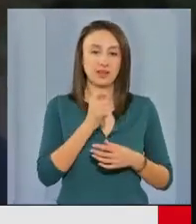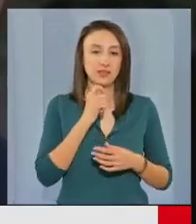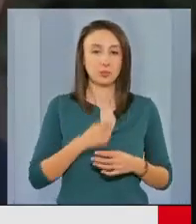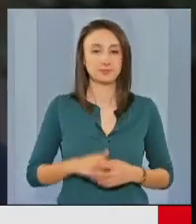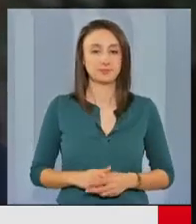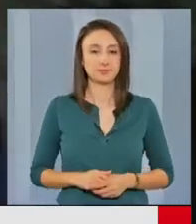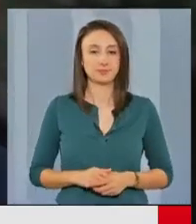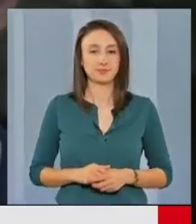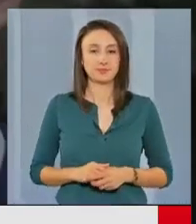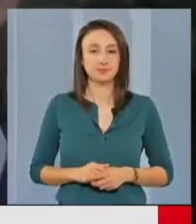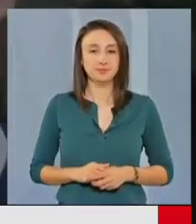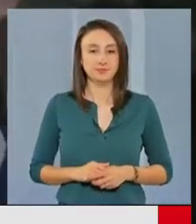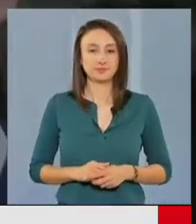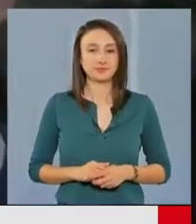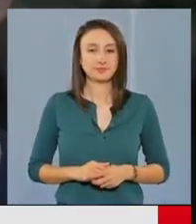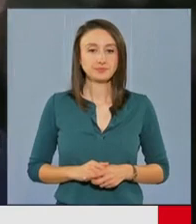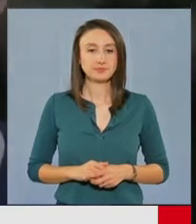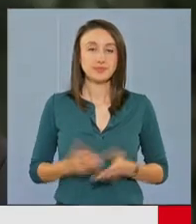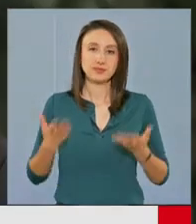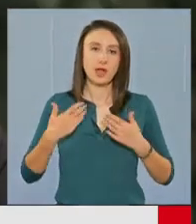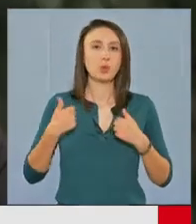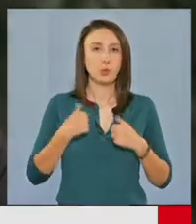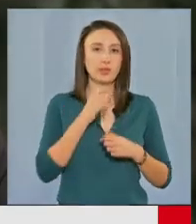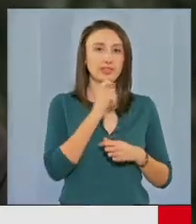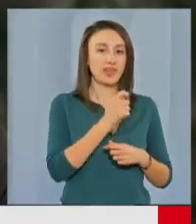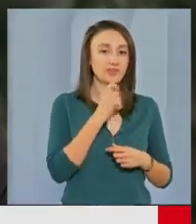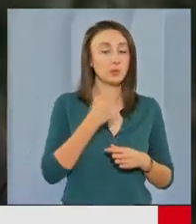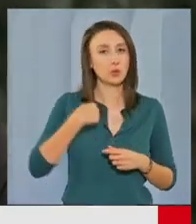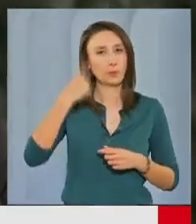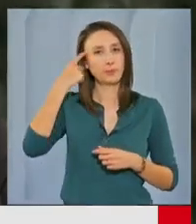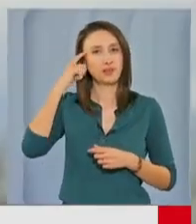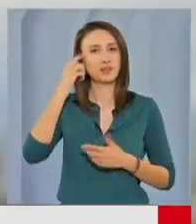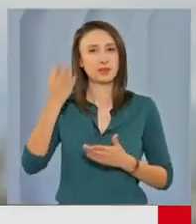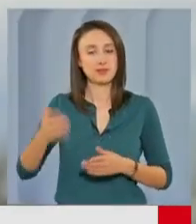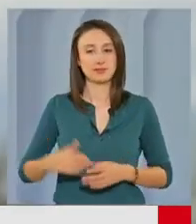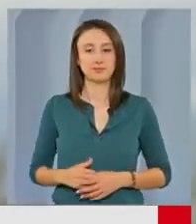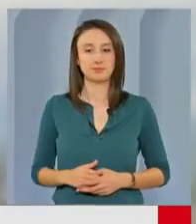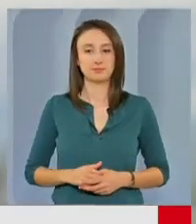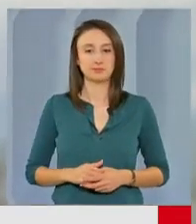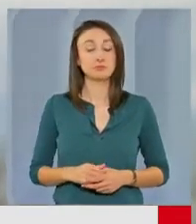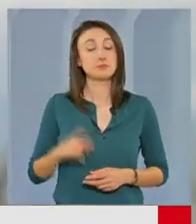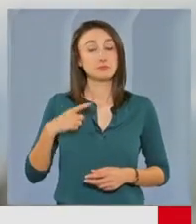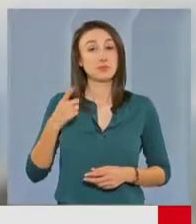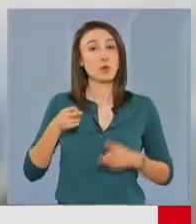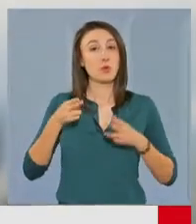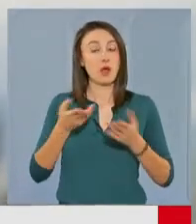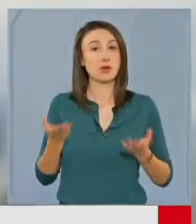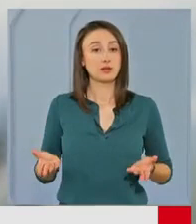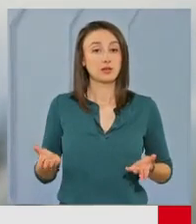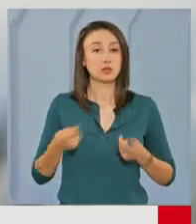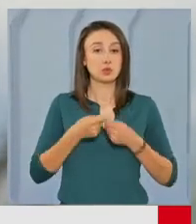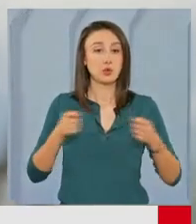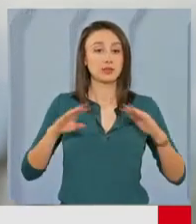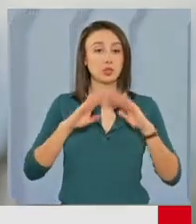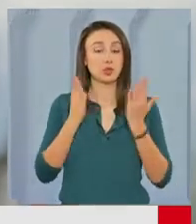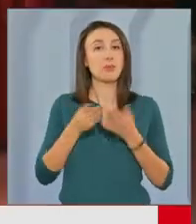emisiunea să bubuie? Normal. Îți dau eu interviu. Mă gândesc că ar fi o cale ca toată